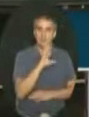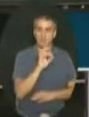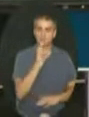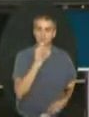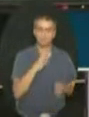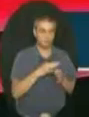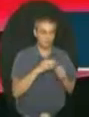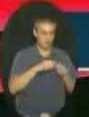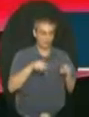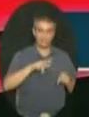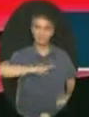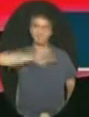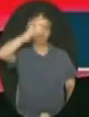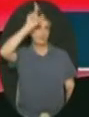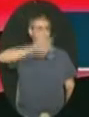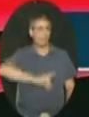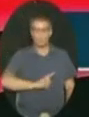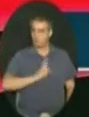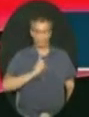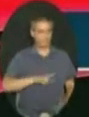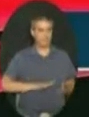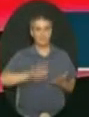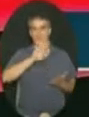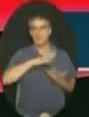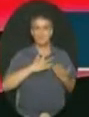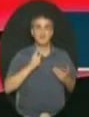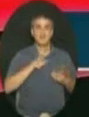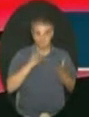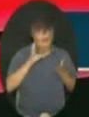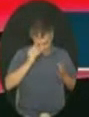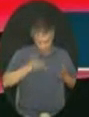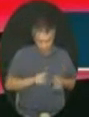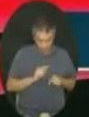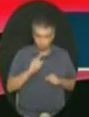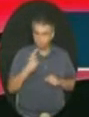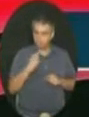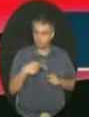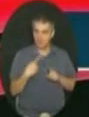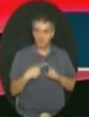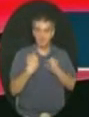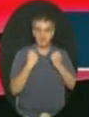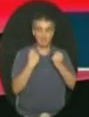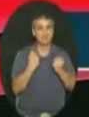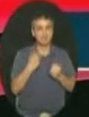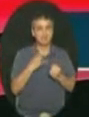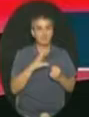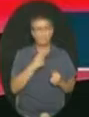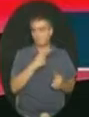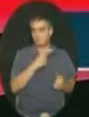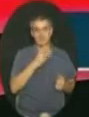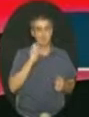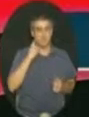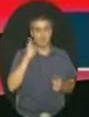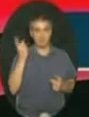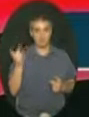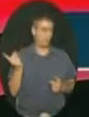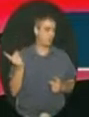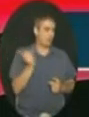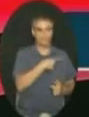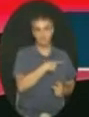550 קילומטר מצפון לדרום, לא צריכה להיות פריפריה, וילד שנולד מרחק שעה או שעה וחצי נסיעה מרמת